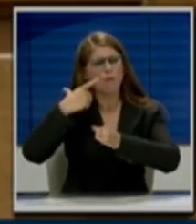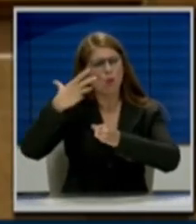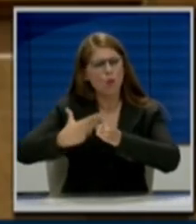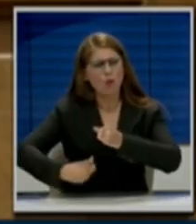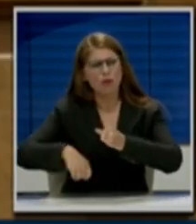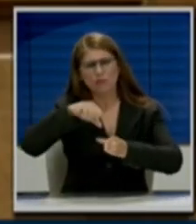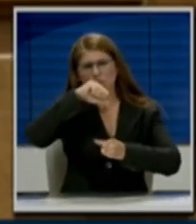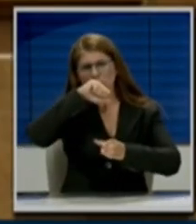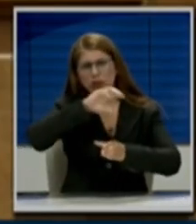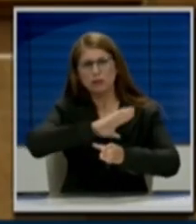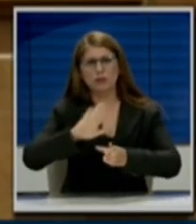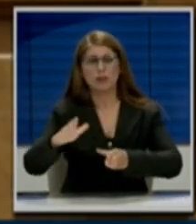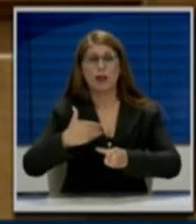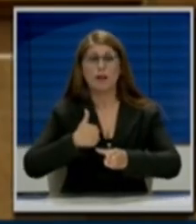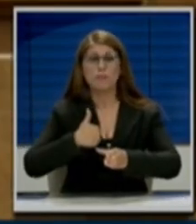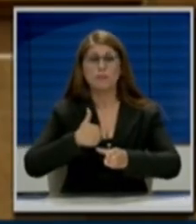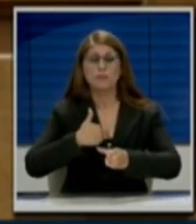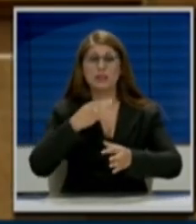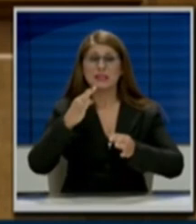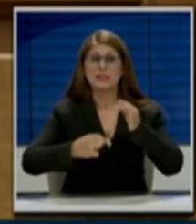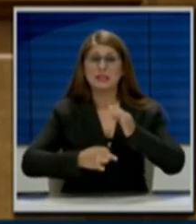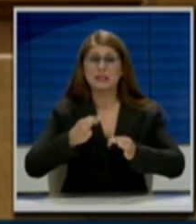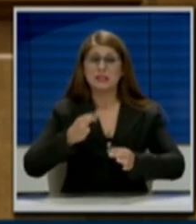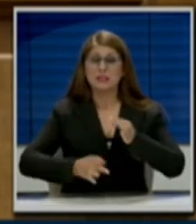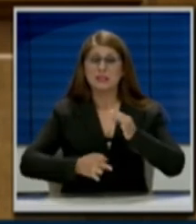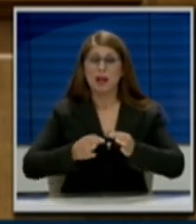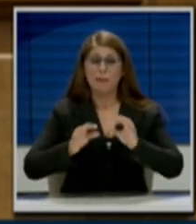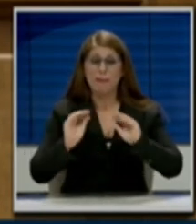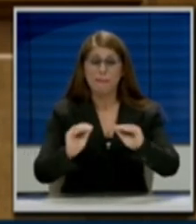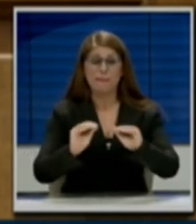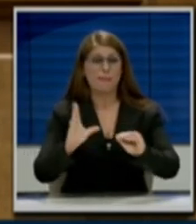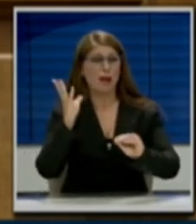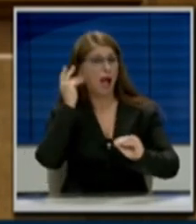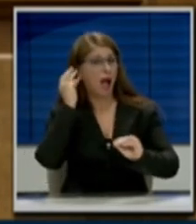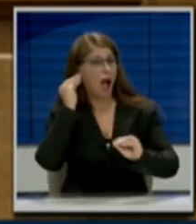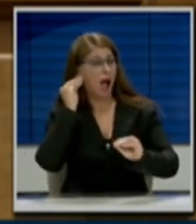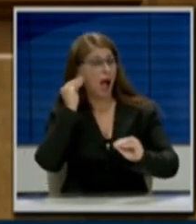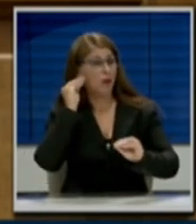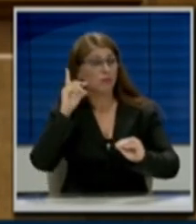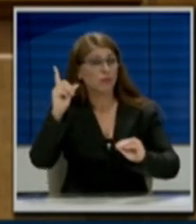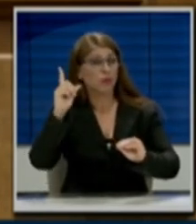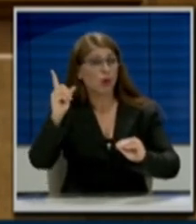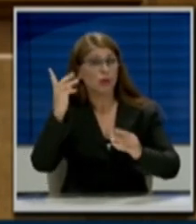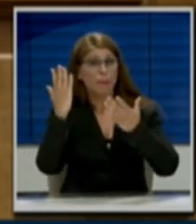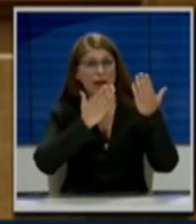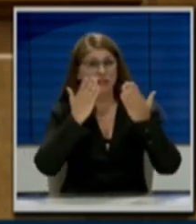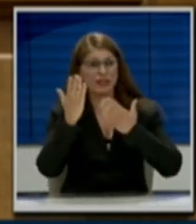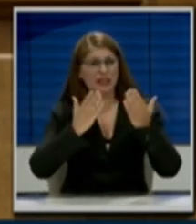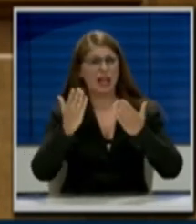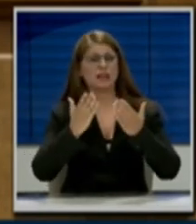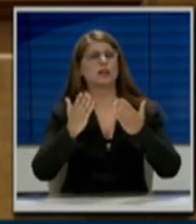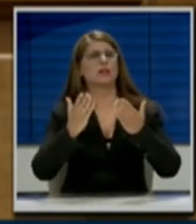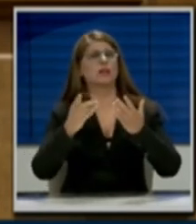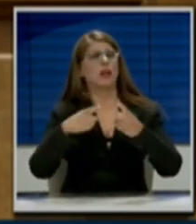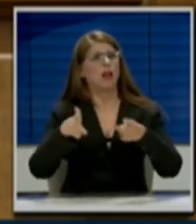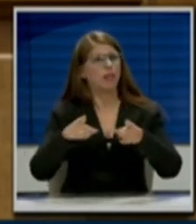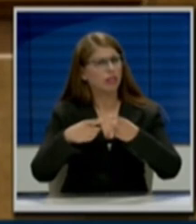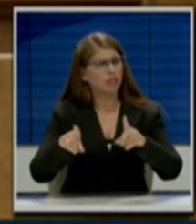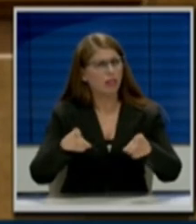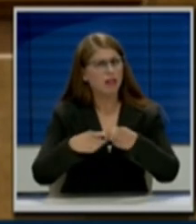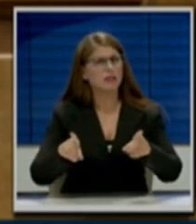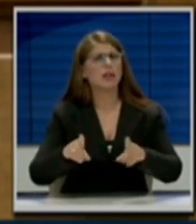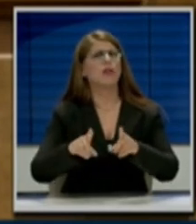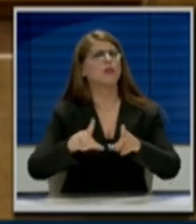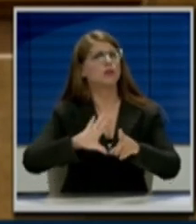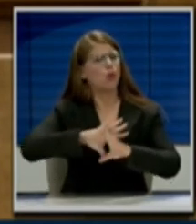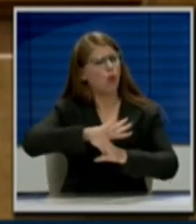να μιλήσουμε για την παιδεία ακούγοντας πρώτα τους μαθητές, τους φοιτητές, τους εκπαιδευτικούς. Αυτή είναι η πολιτική για την